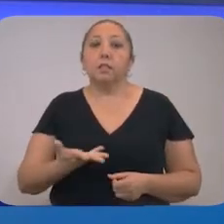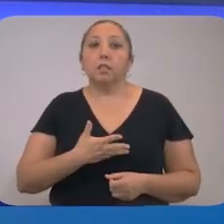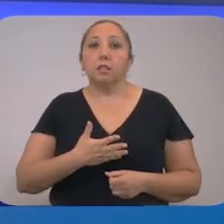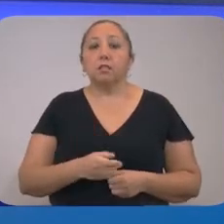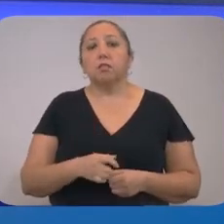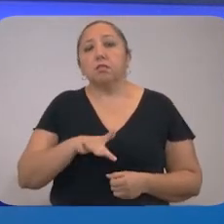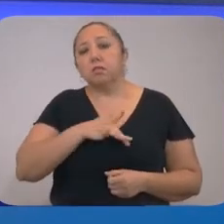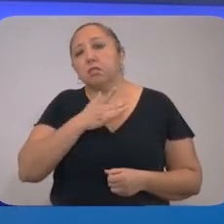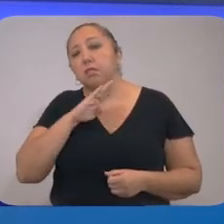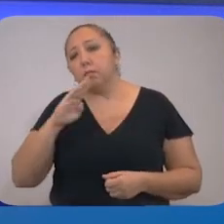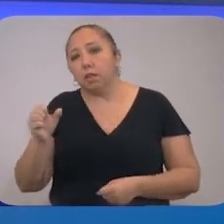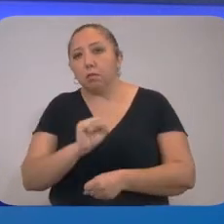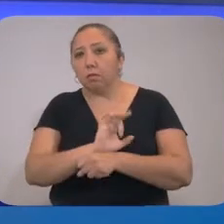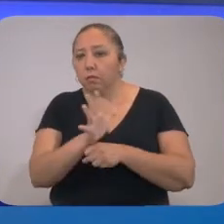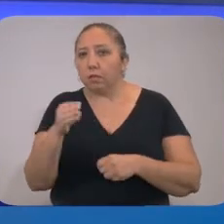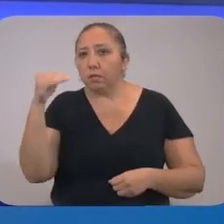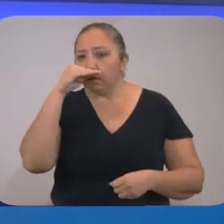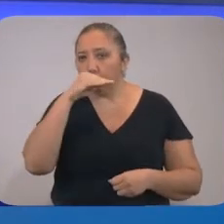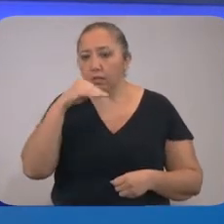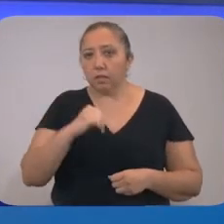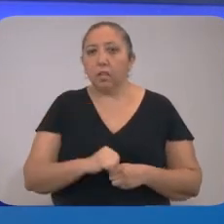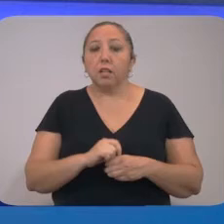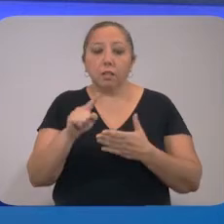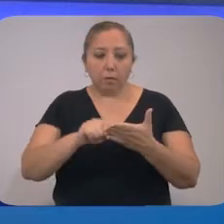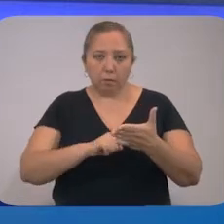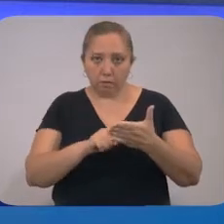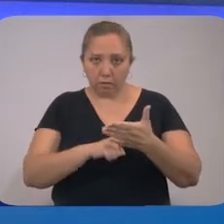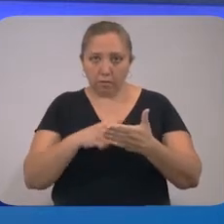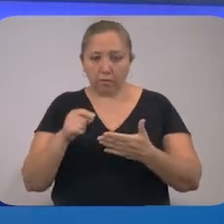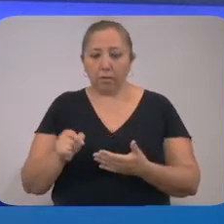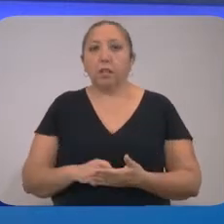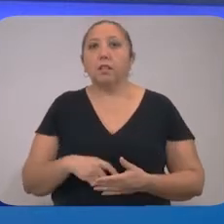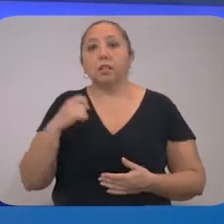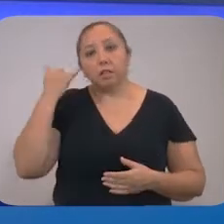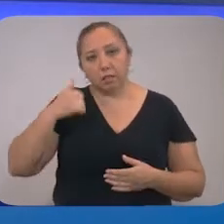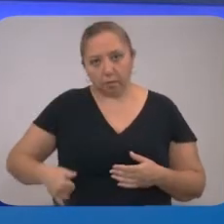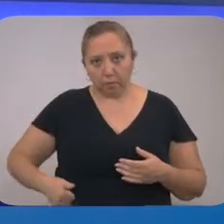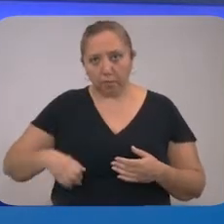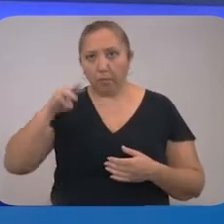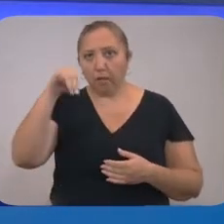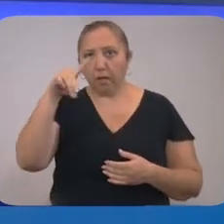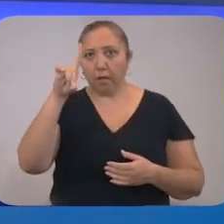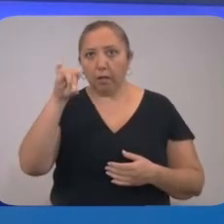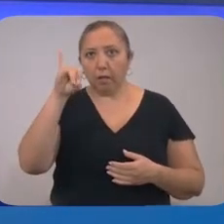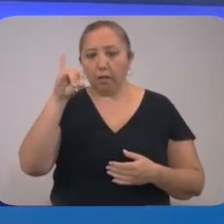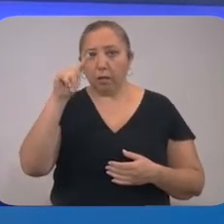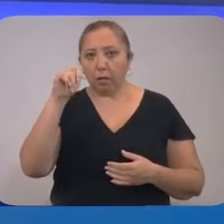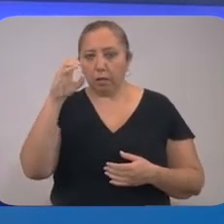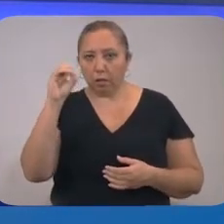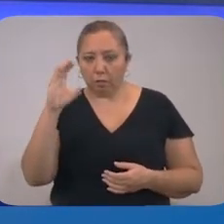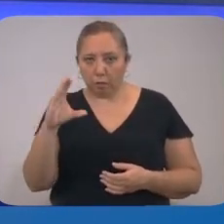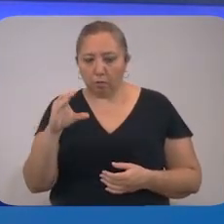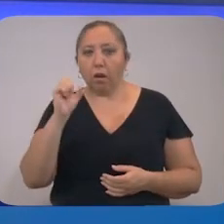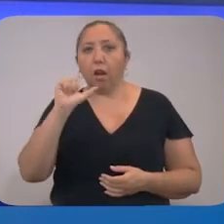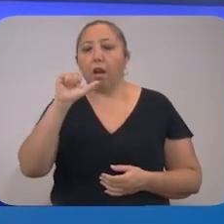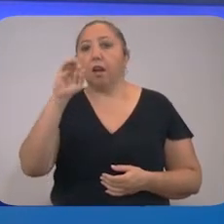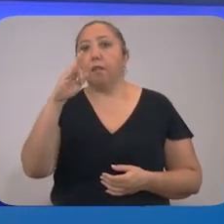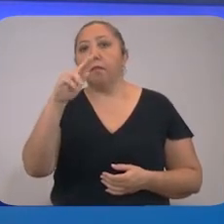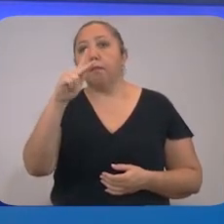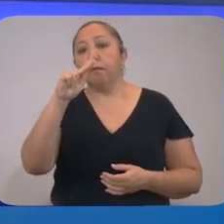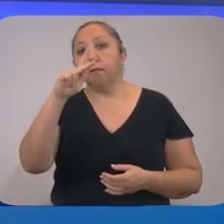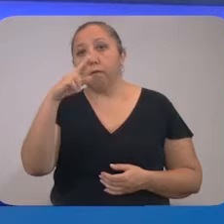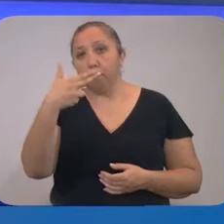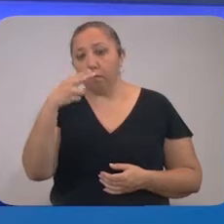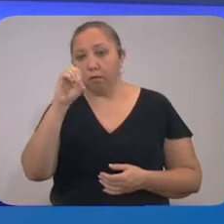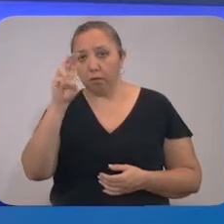Android. Katik ti, kahnalilo, hebish mako chihantak, kolelo yom chahan, mako helante kupastalil, marro yan talamil